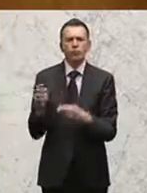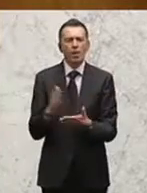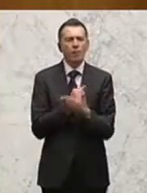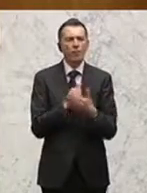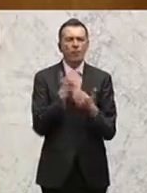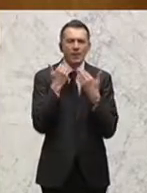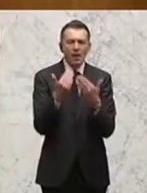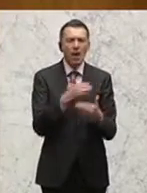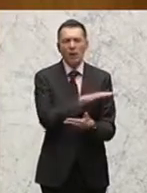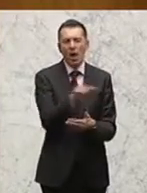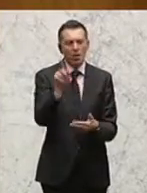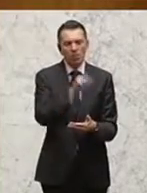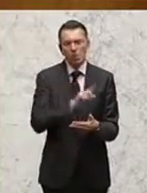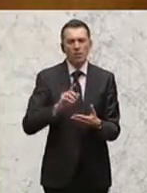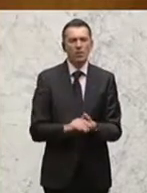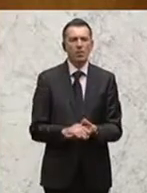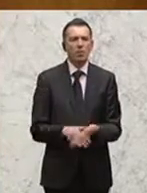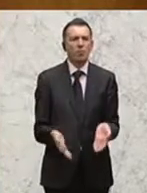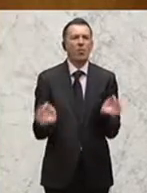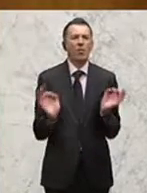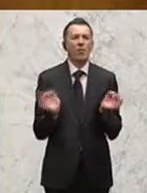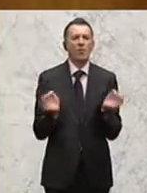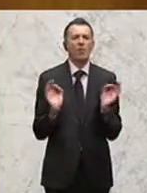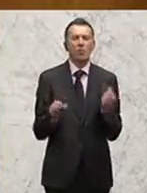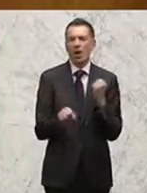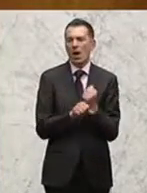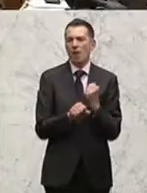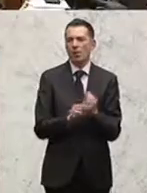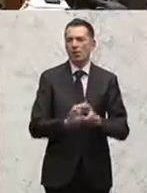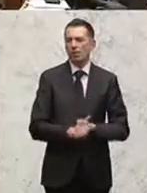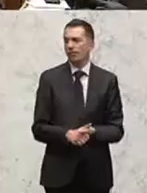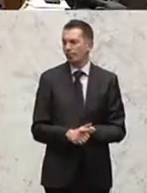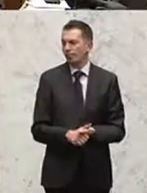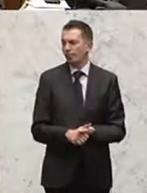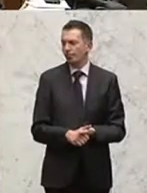allen Polizistinnen und Polizisten für diese professionelle Arbeit.